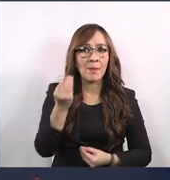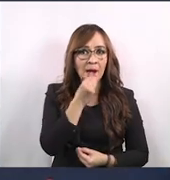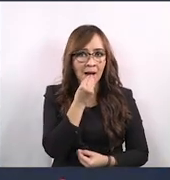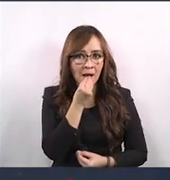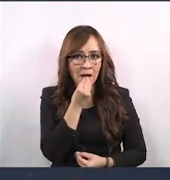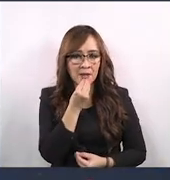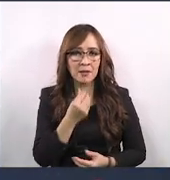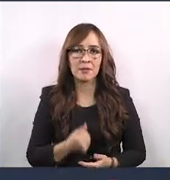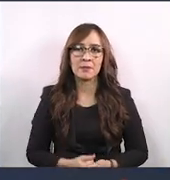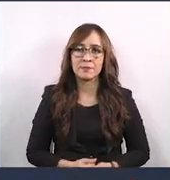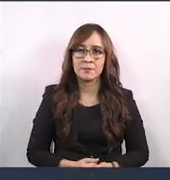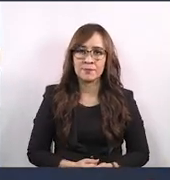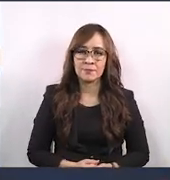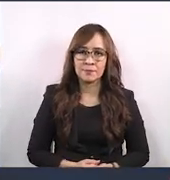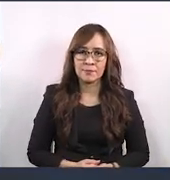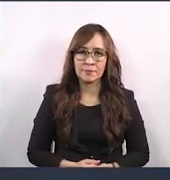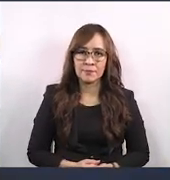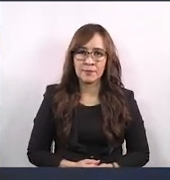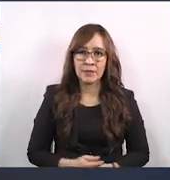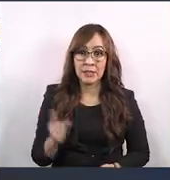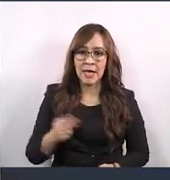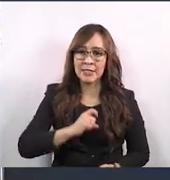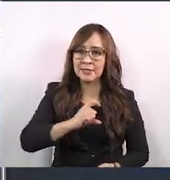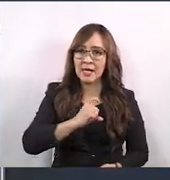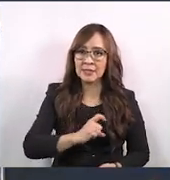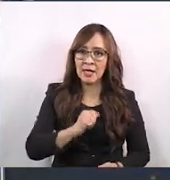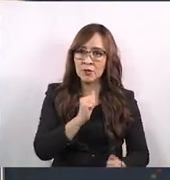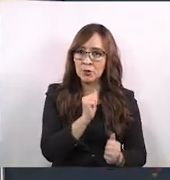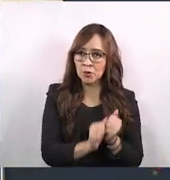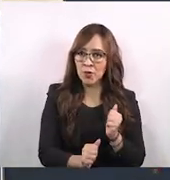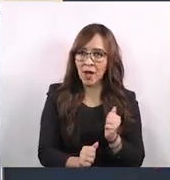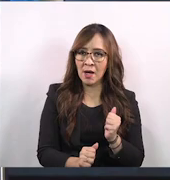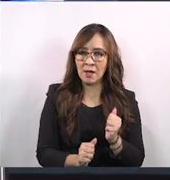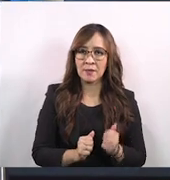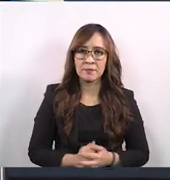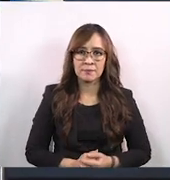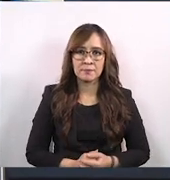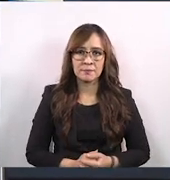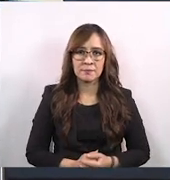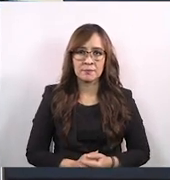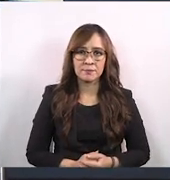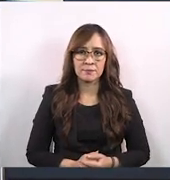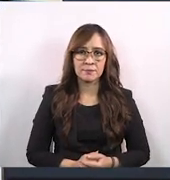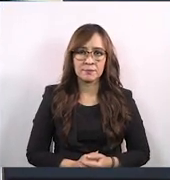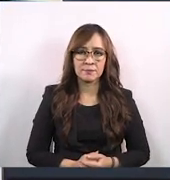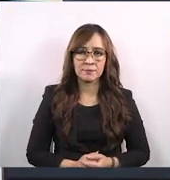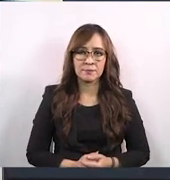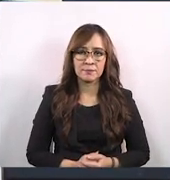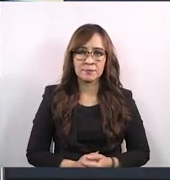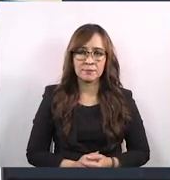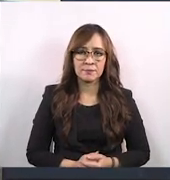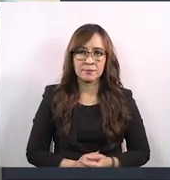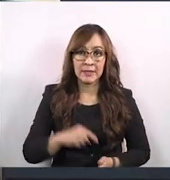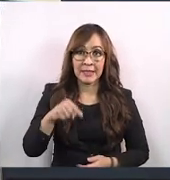berzina Mereka menerima makanan dari cara-cara curang dari cara-cara yang haram Hai